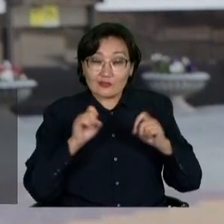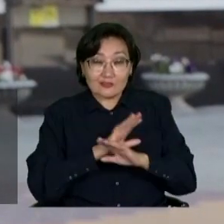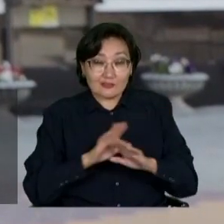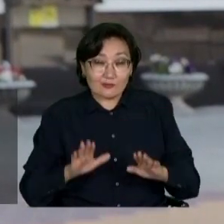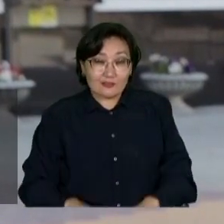не подлежат